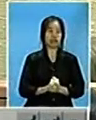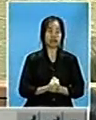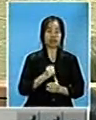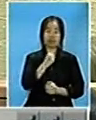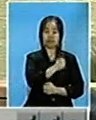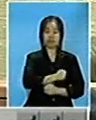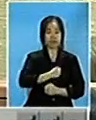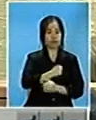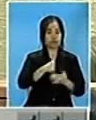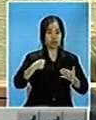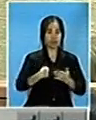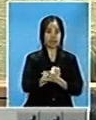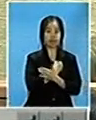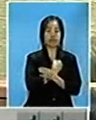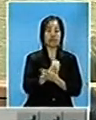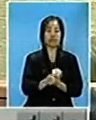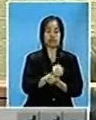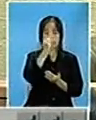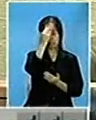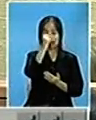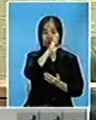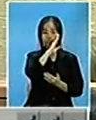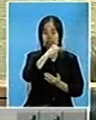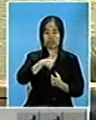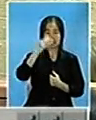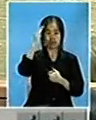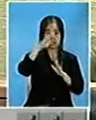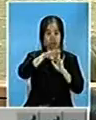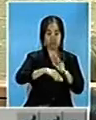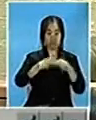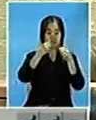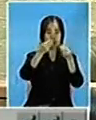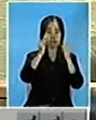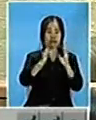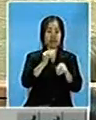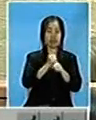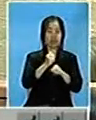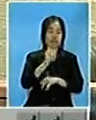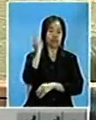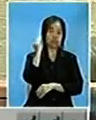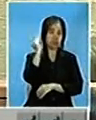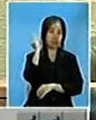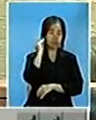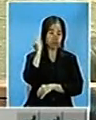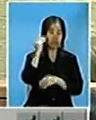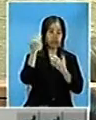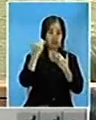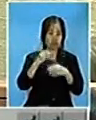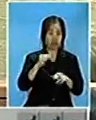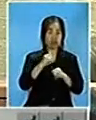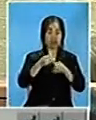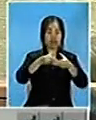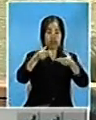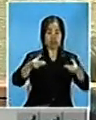ที่น่าเสียดายไปอย่างยิ่งเพราะว่าถ้าเกิดว่าท่านวิจารณ์ให้กับเจ้าหน้าที่ฟังให้กับข้าราชการฟังในการจะทำรายงาน